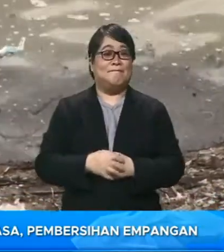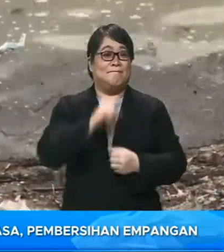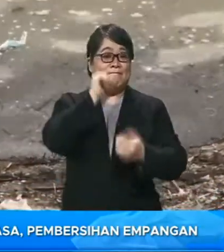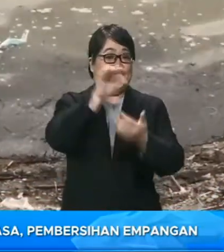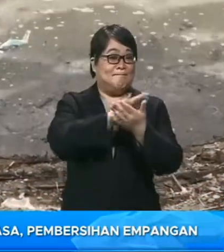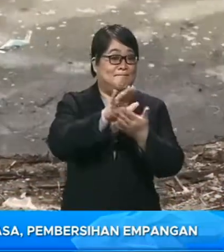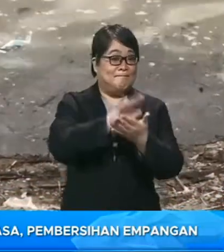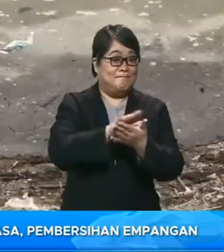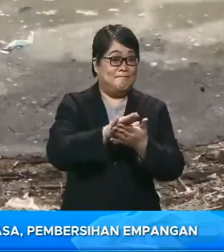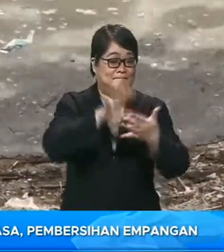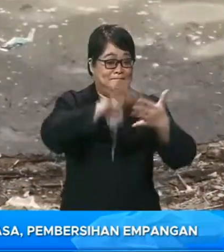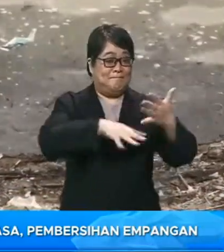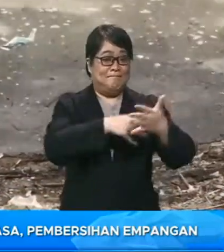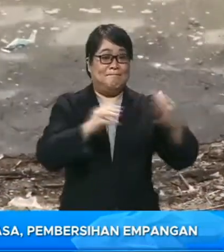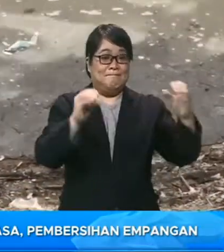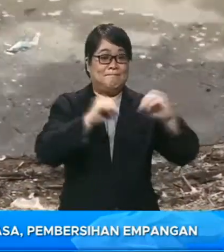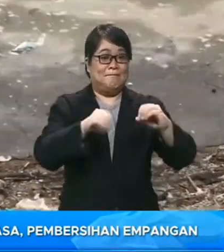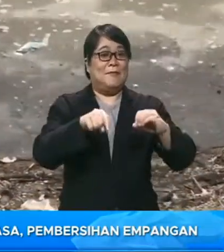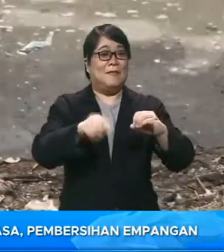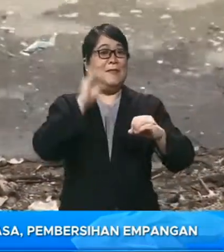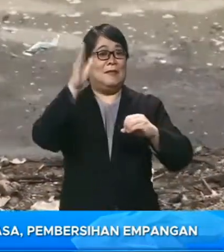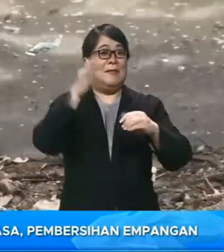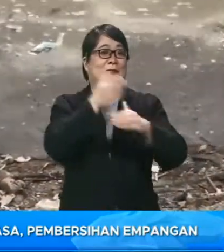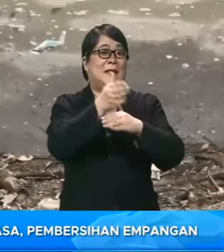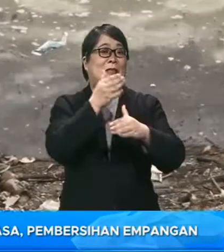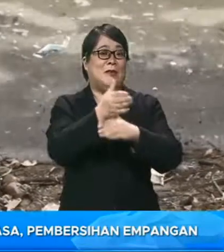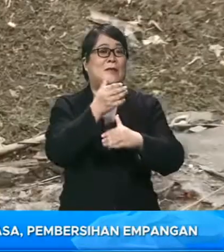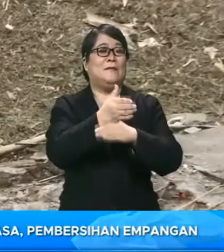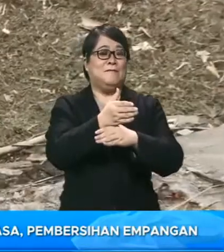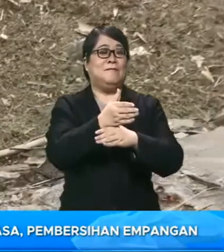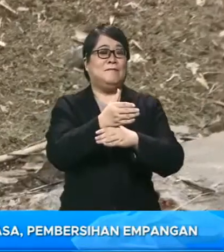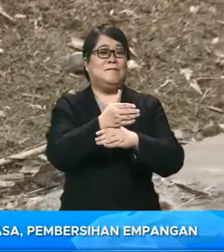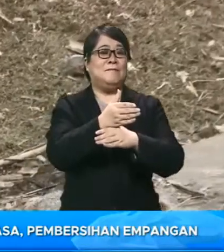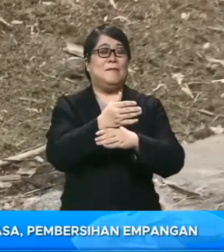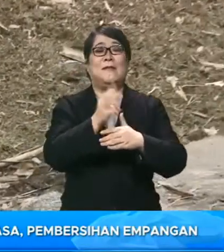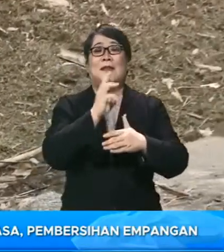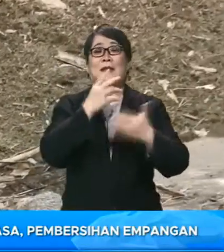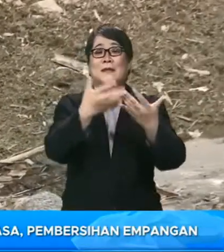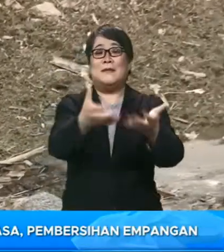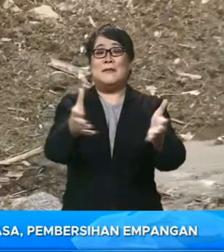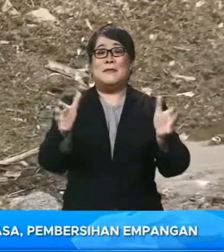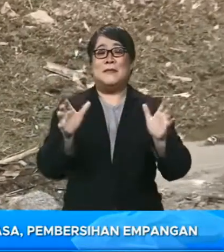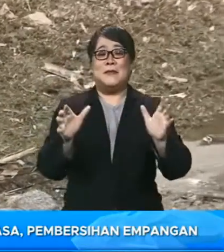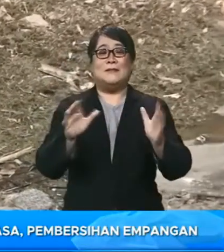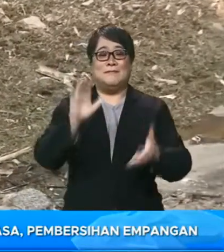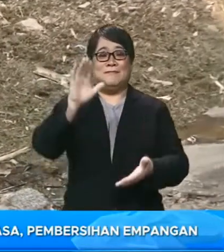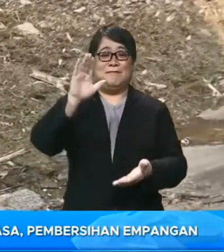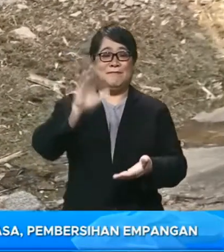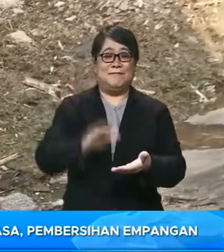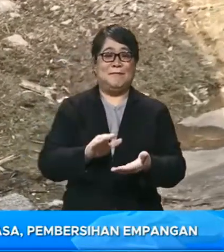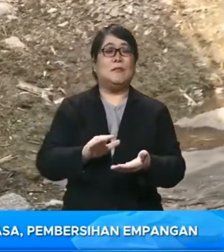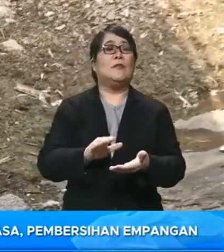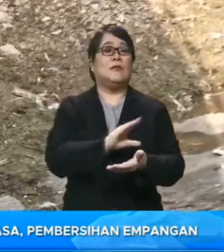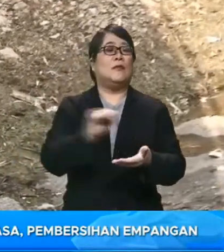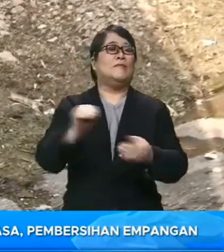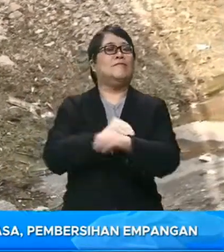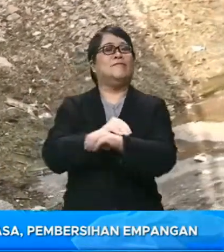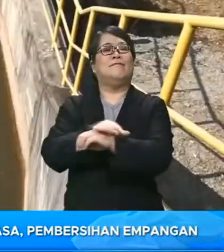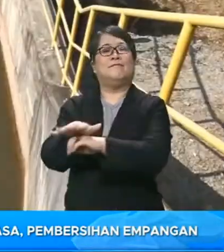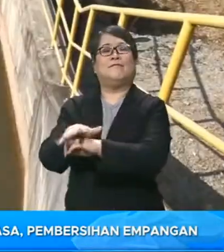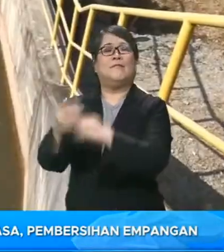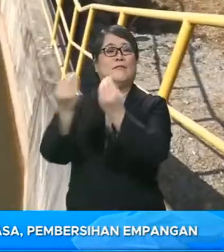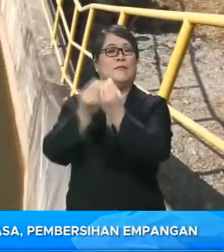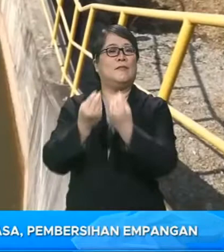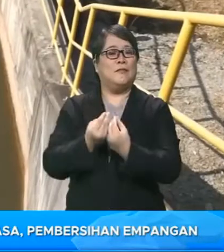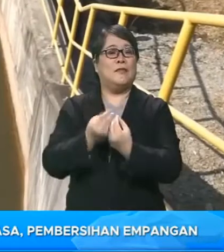dengan berkala, dikhawatiri ia mampu memberi kesan kepada tahap kapasiti empangan yang akan berkurangan serta memberi kesan dari segi